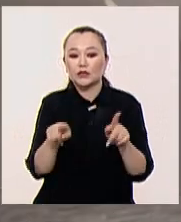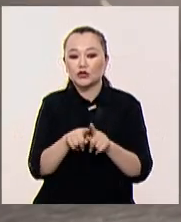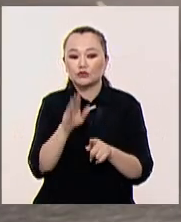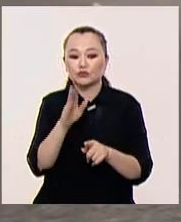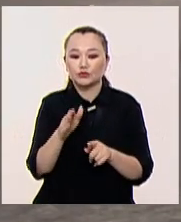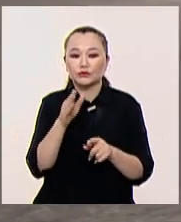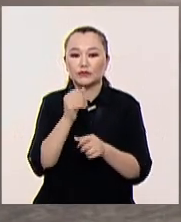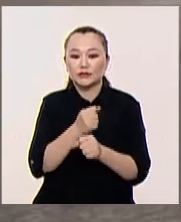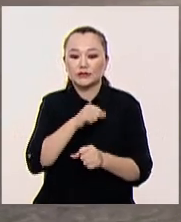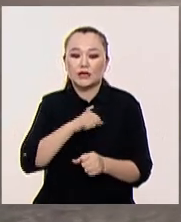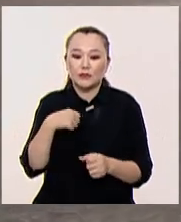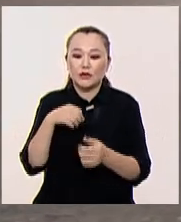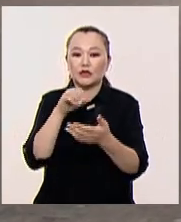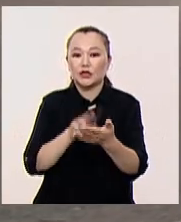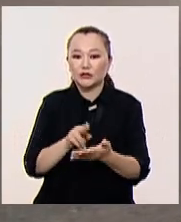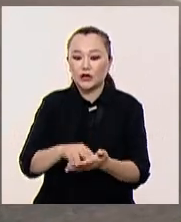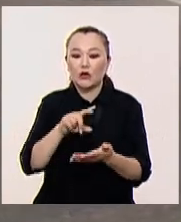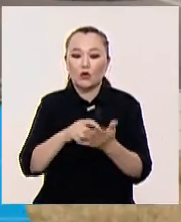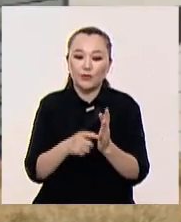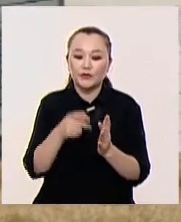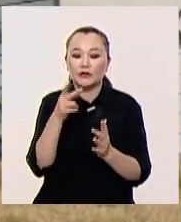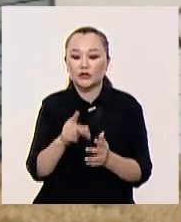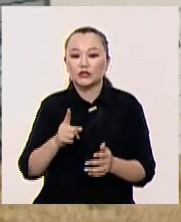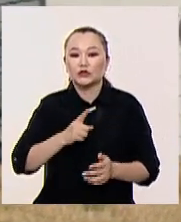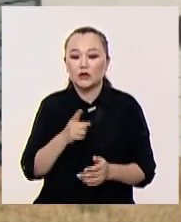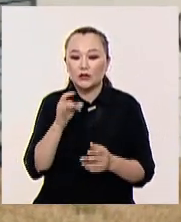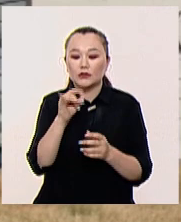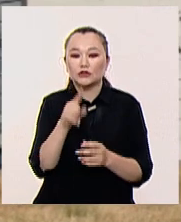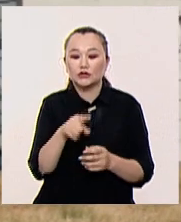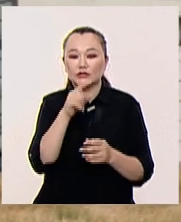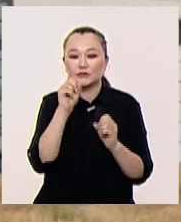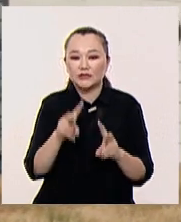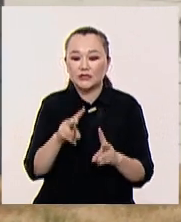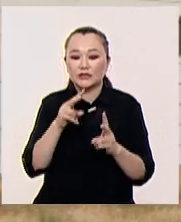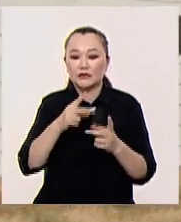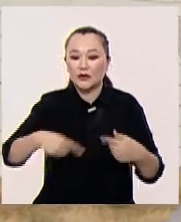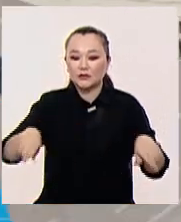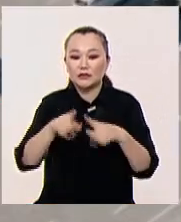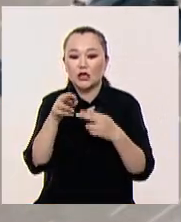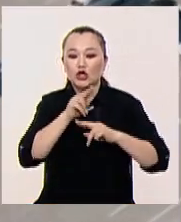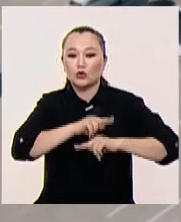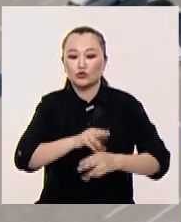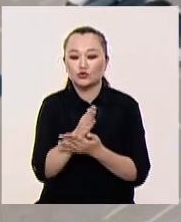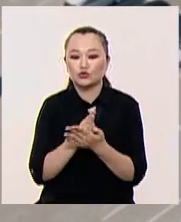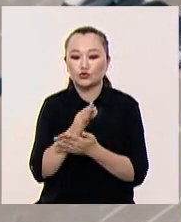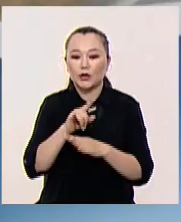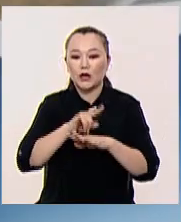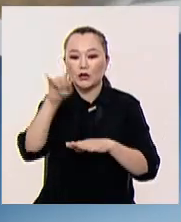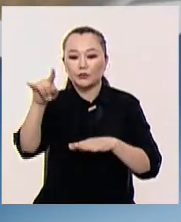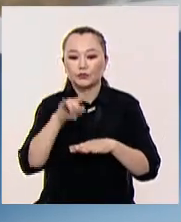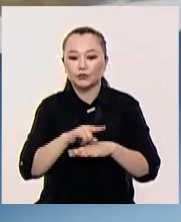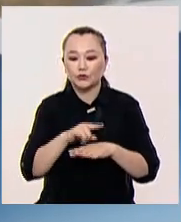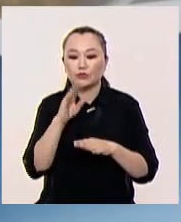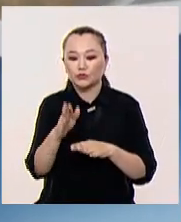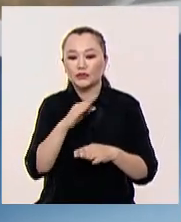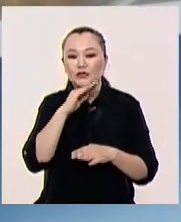стойки саморегистрации, молитвенные комнаты, зона дьюти-фри, а также специализированные пространства для сотрудников служб аэропорта. Это